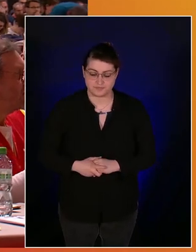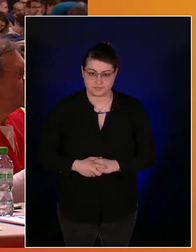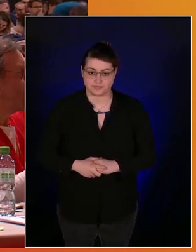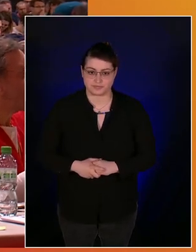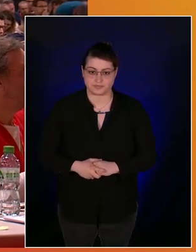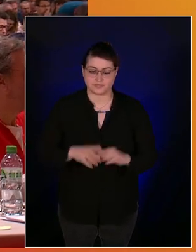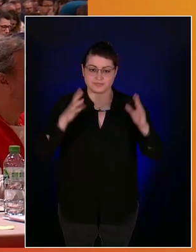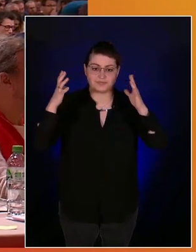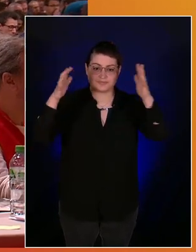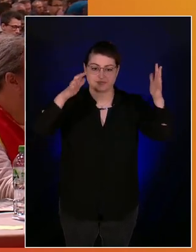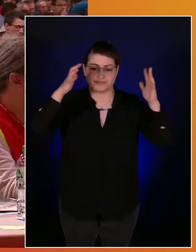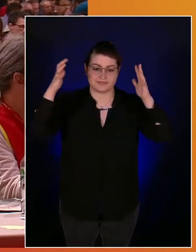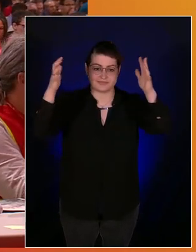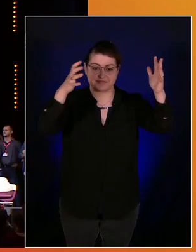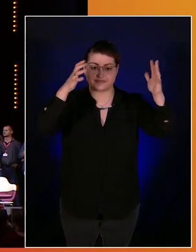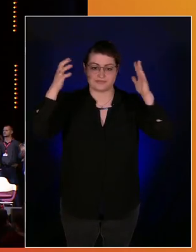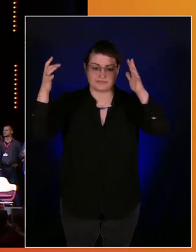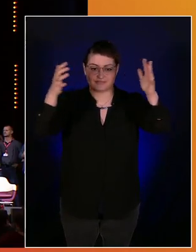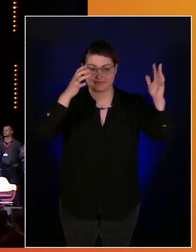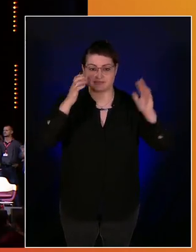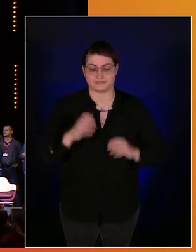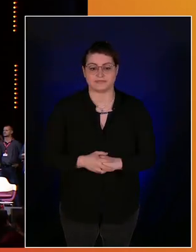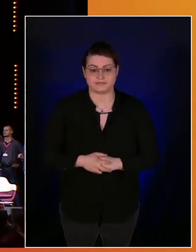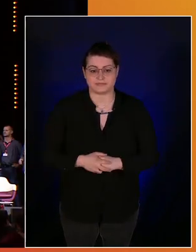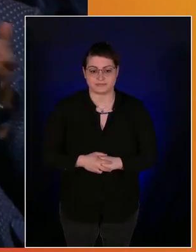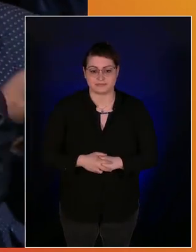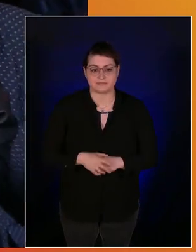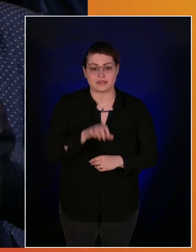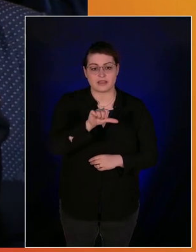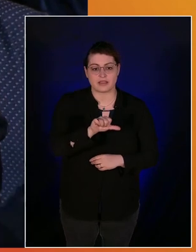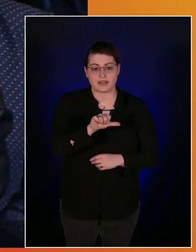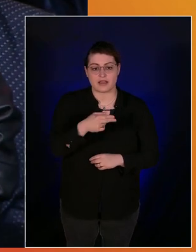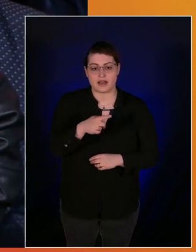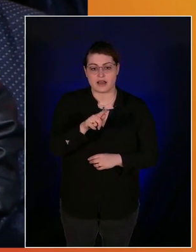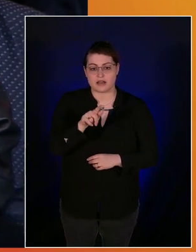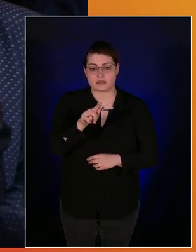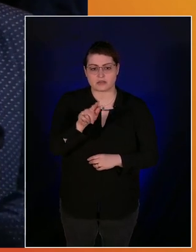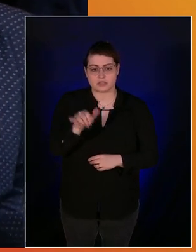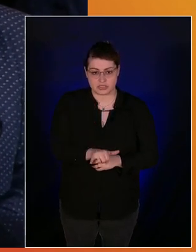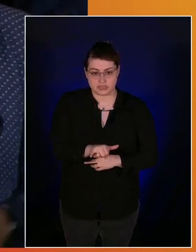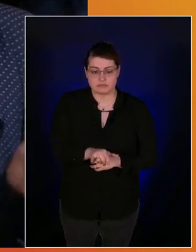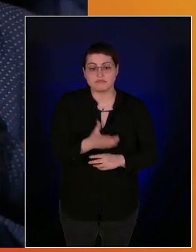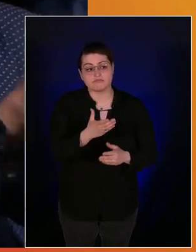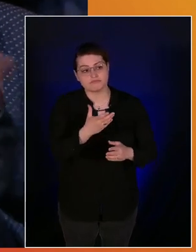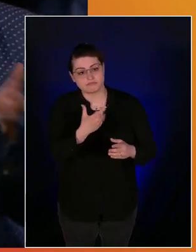J'étais assis toute la journée. Toute la nuit, j'étais assis. Angeline Barthes de la Fédération du